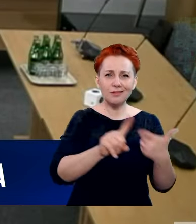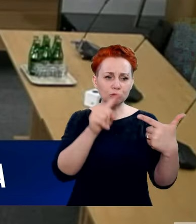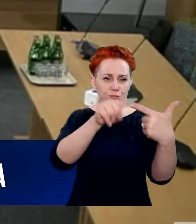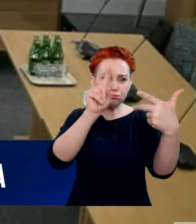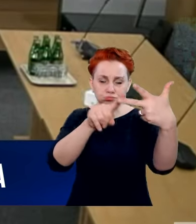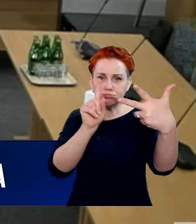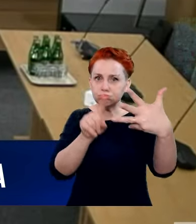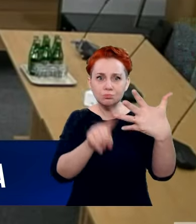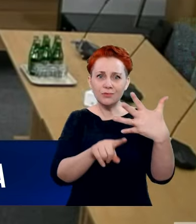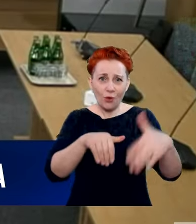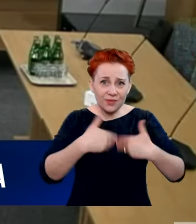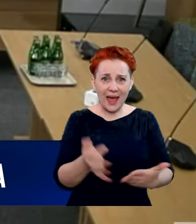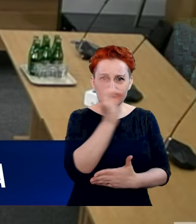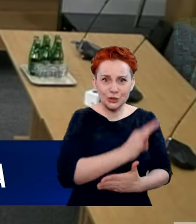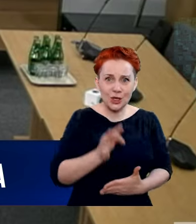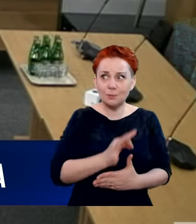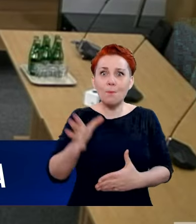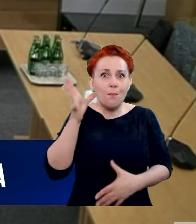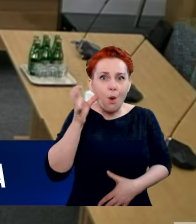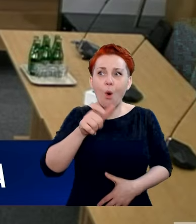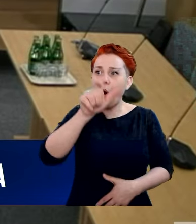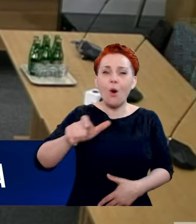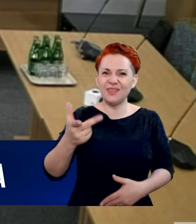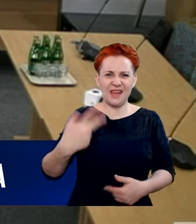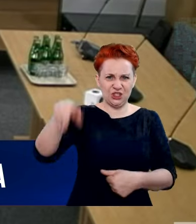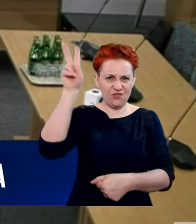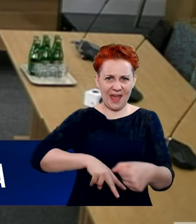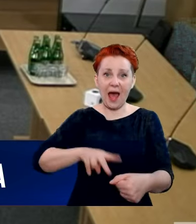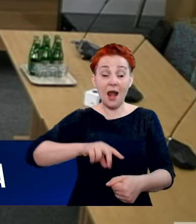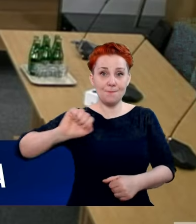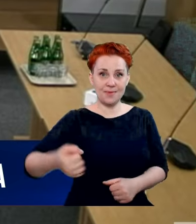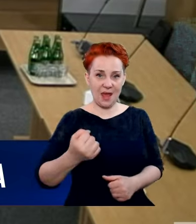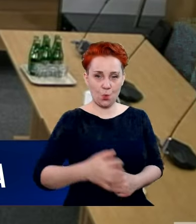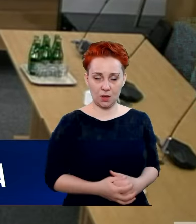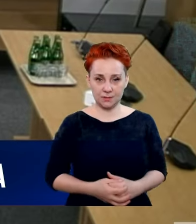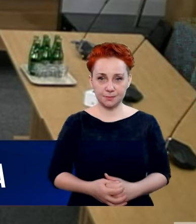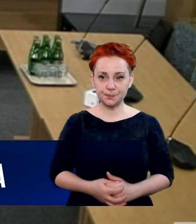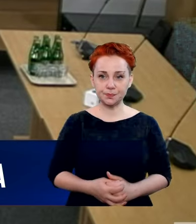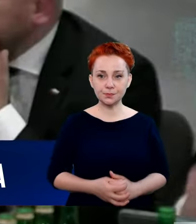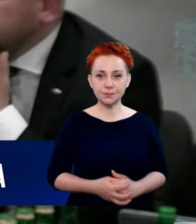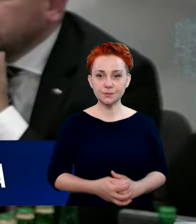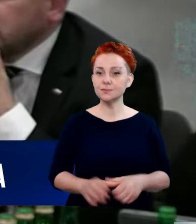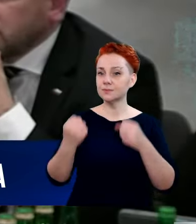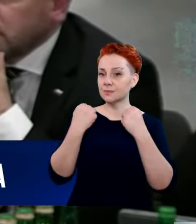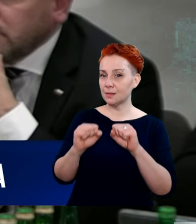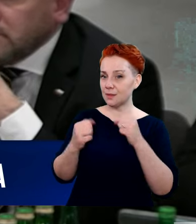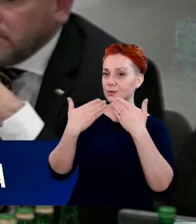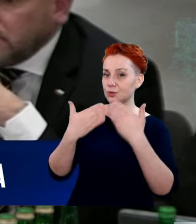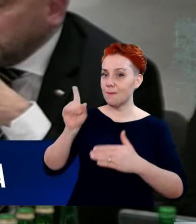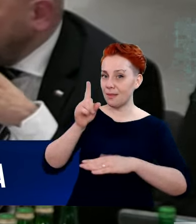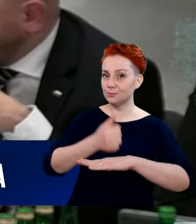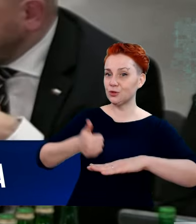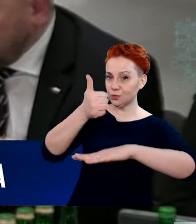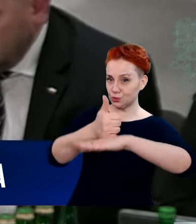My dajmy sobie szansę, żeby ich posłuchać nie jako świadków, ale jako biegłych właśnie. To bardzo mogę doprecyzować? Bardzo dziękuję, panie